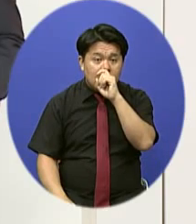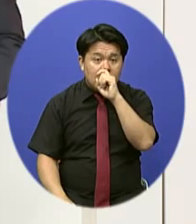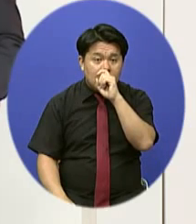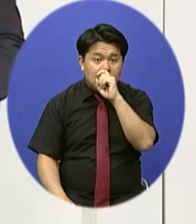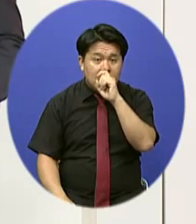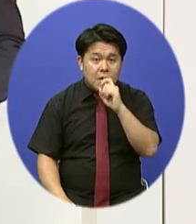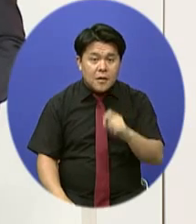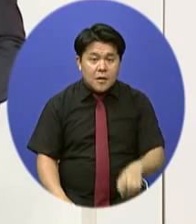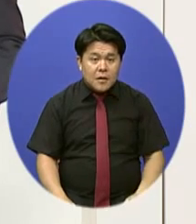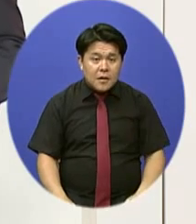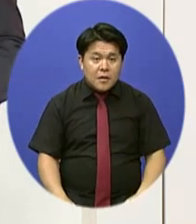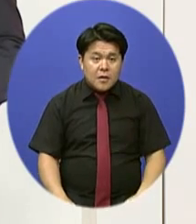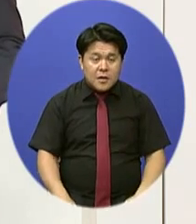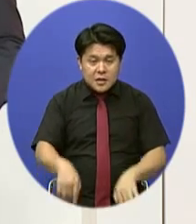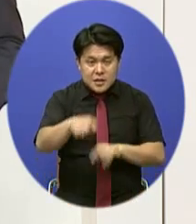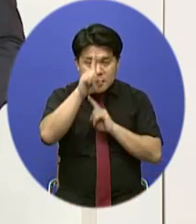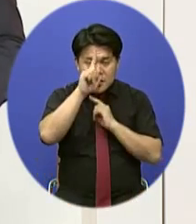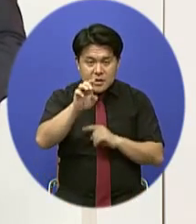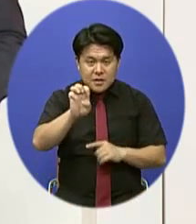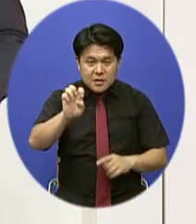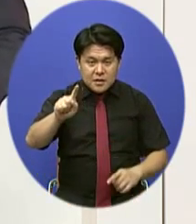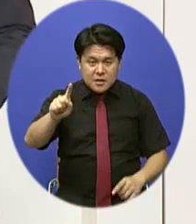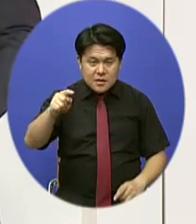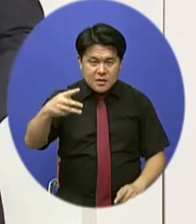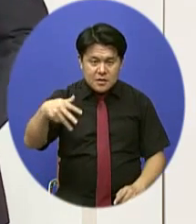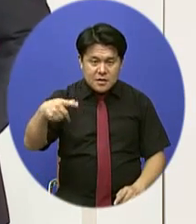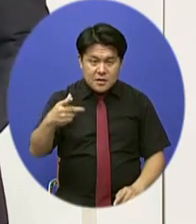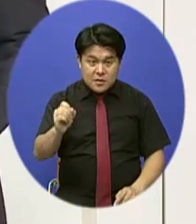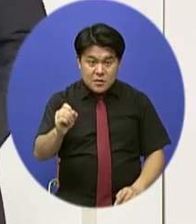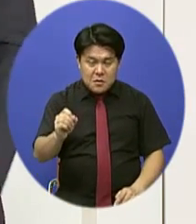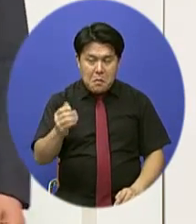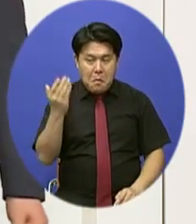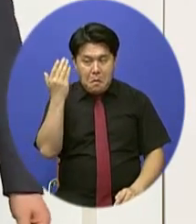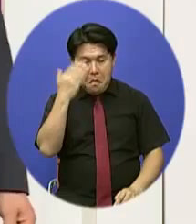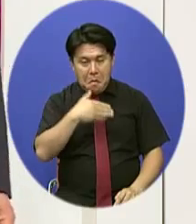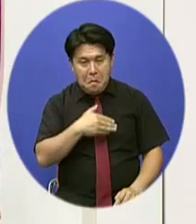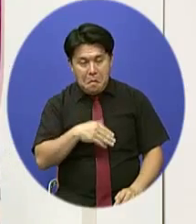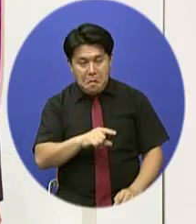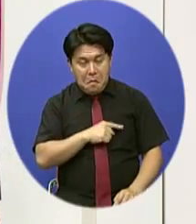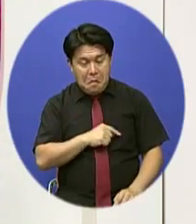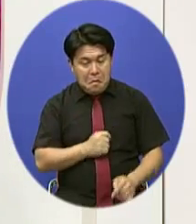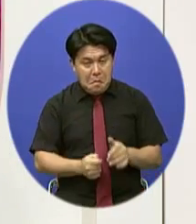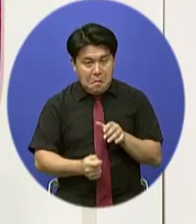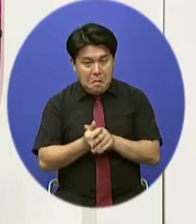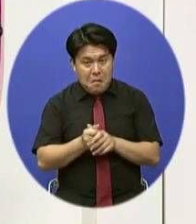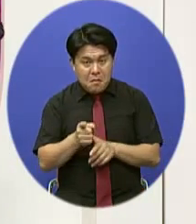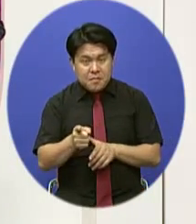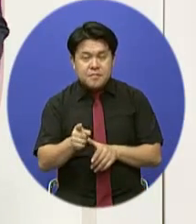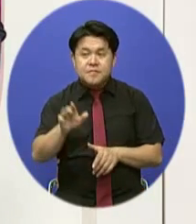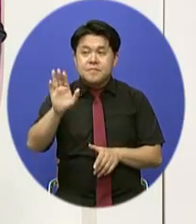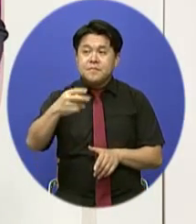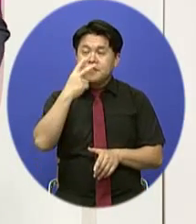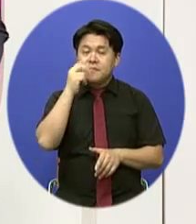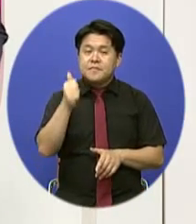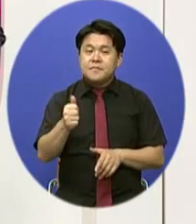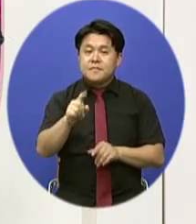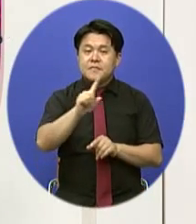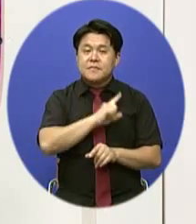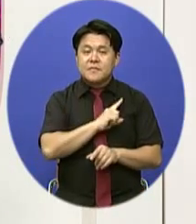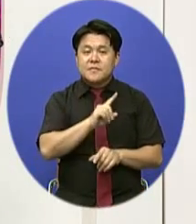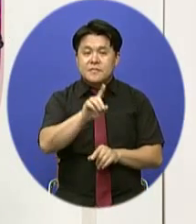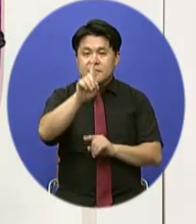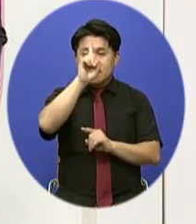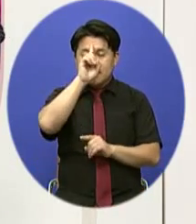종자인데. 아, 28종이요? 이야, 성함 특이하시네요. 아, 저, 피디님,